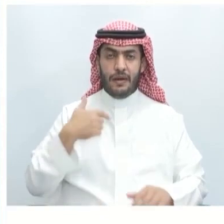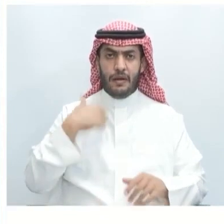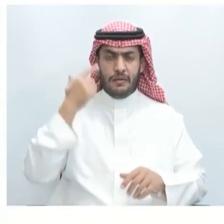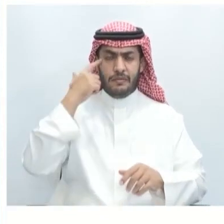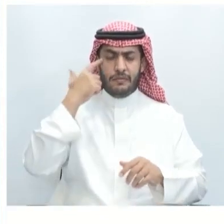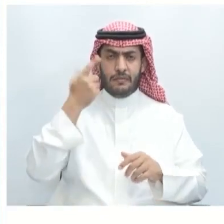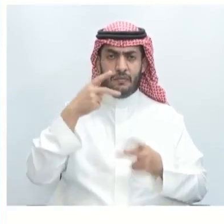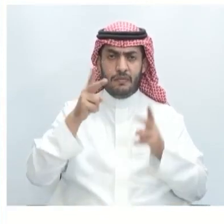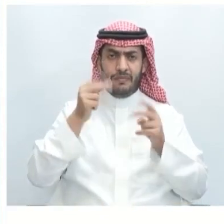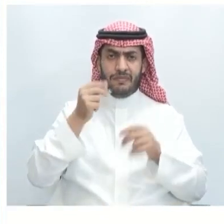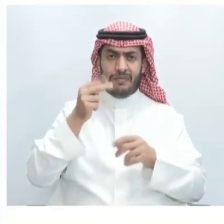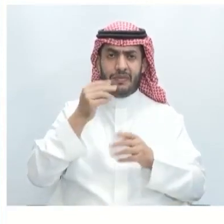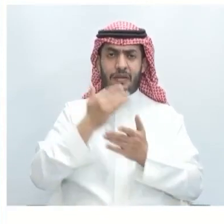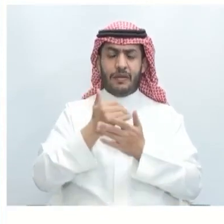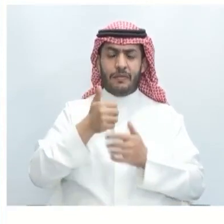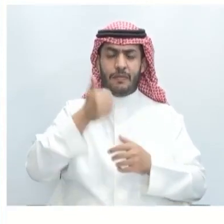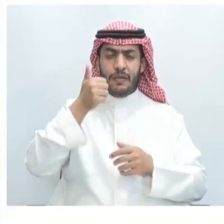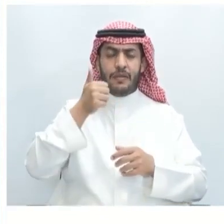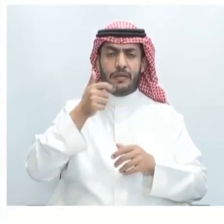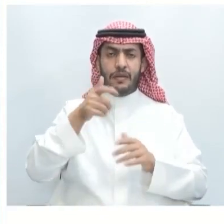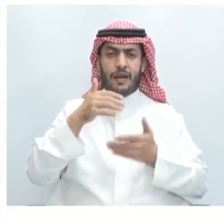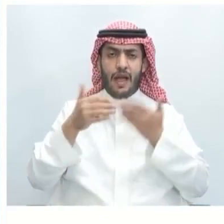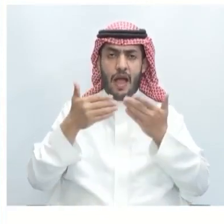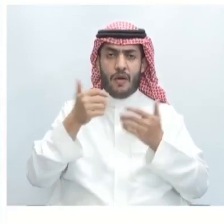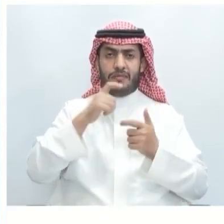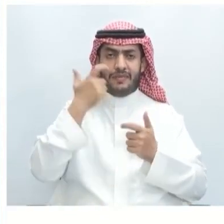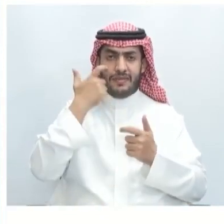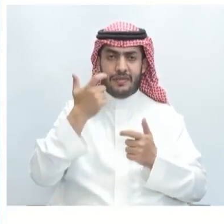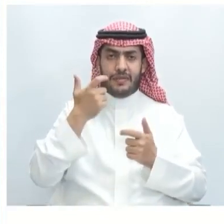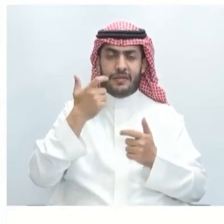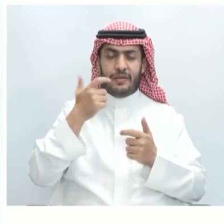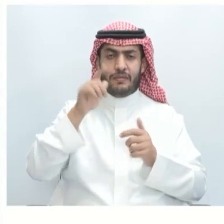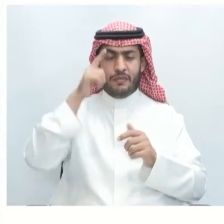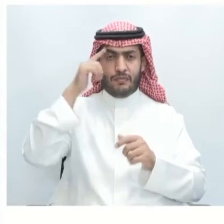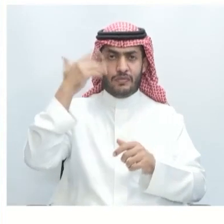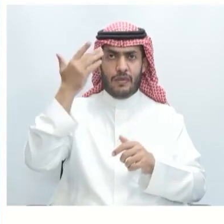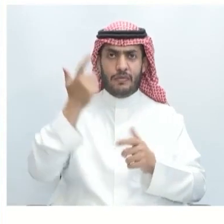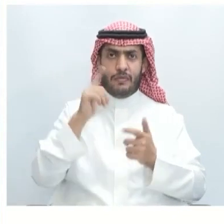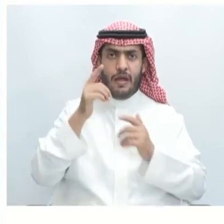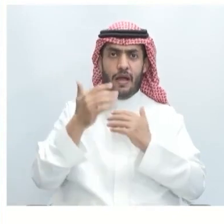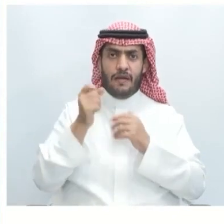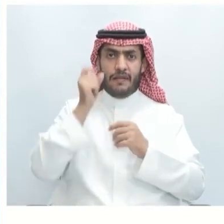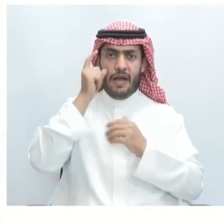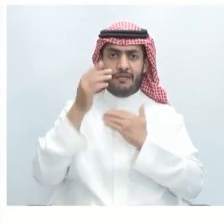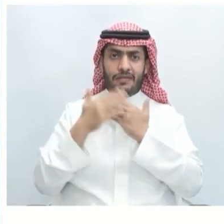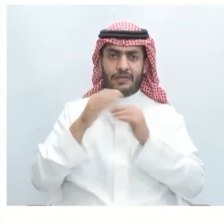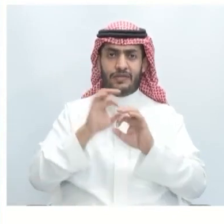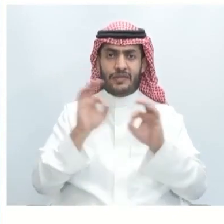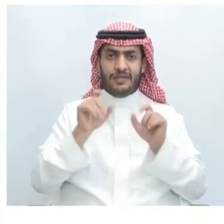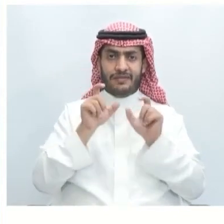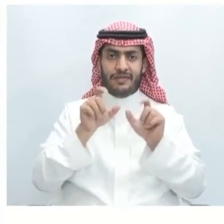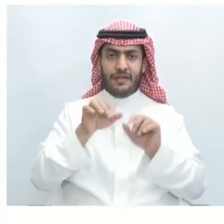يتنبا لو لا يملك المعلومه وبالتالي هو يحاول ان يتنبا في المستقبل كيف يكون وبالتالي يكون جاهز